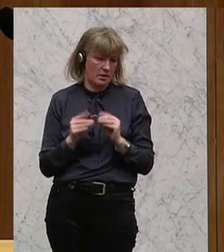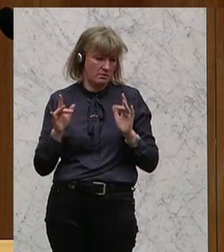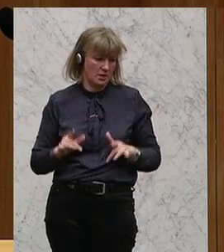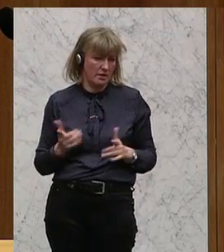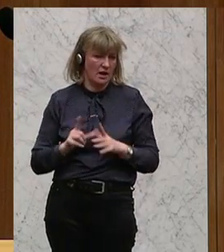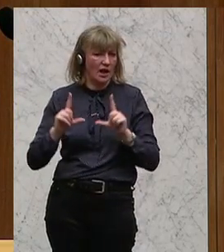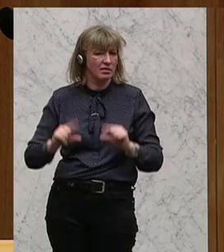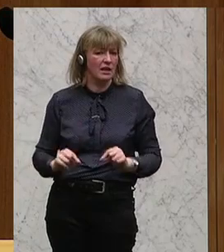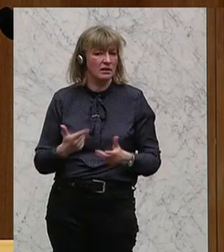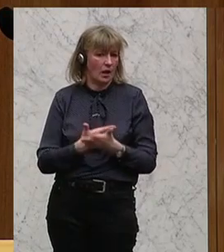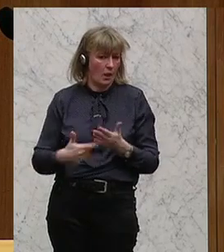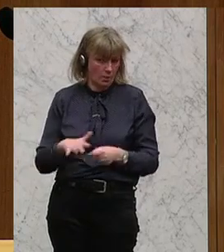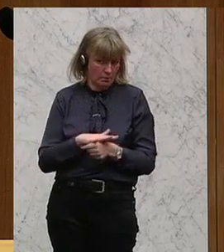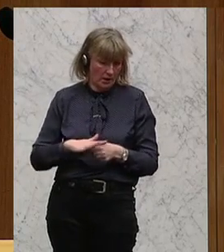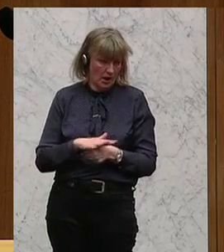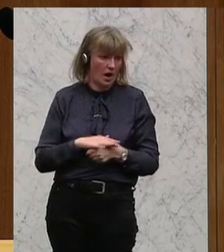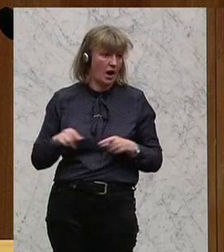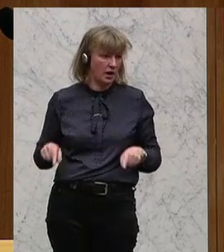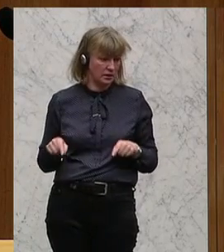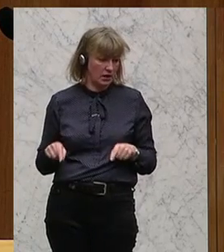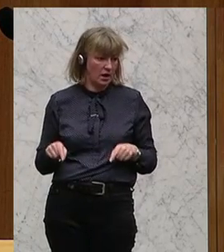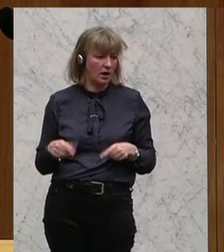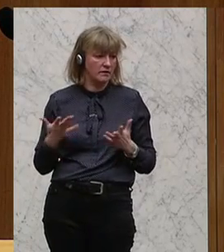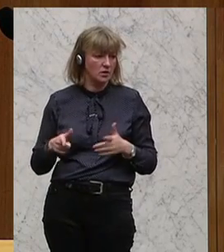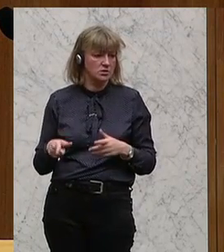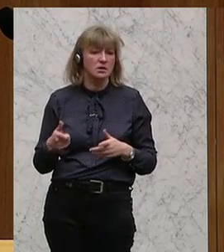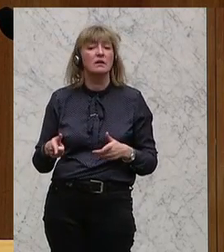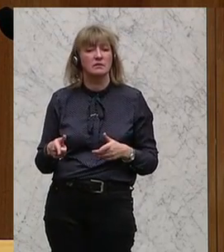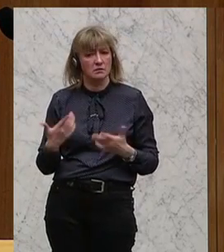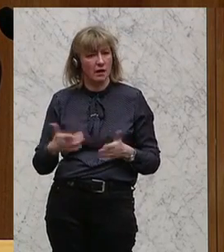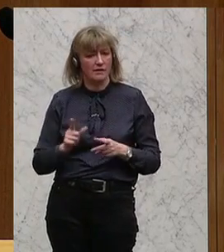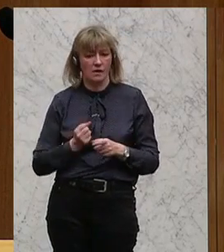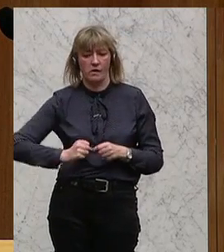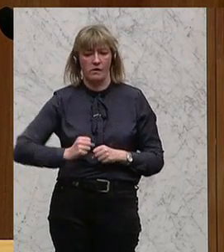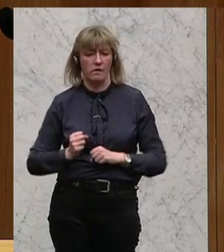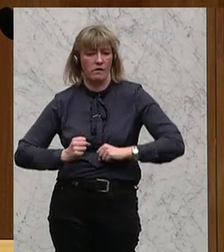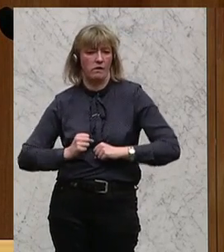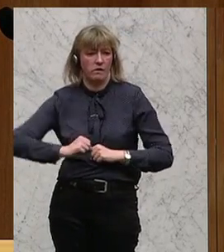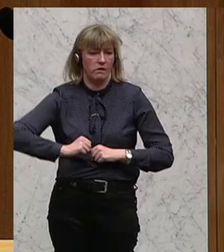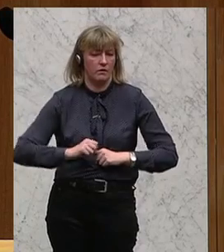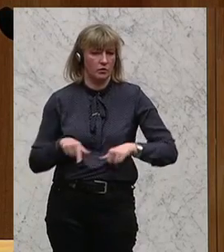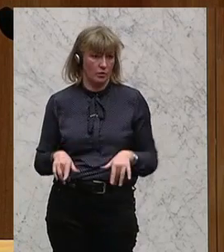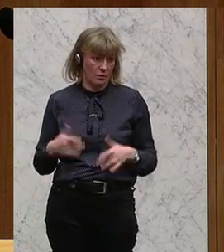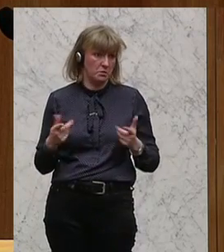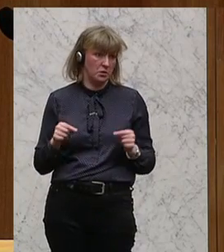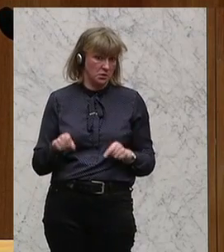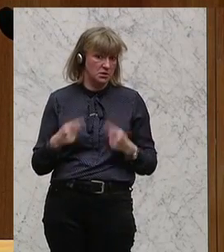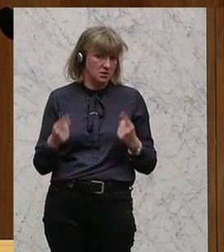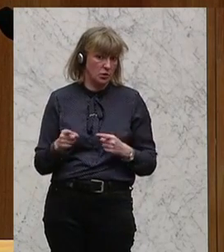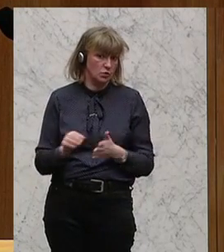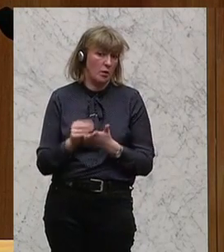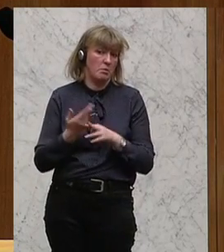einem Niedriglohnbereich. Im Niedriglohnsegment, dort, wo die Verdrängung an der Tagesordnung steht, heizen wir die